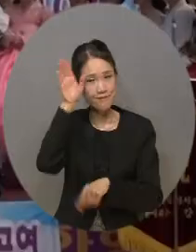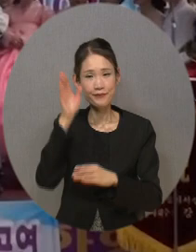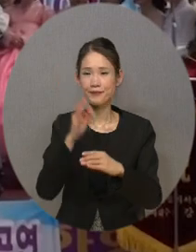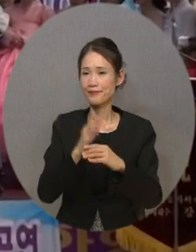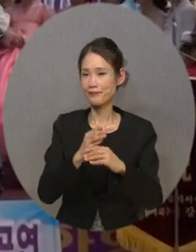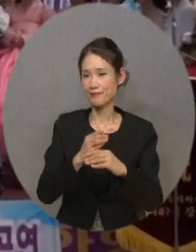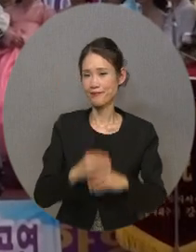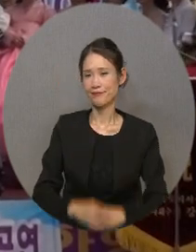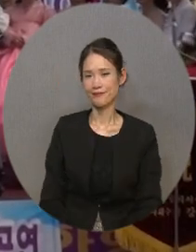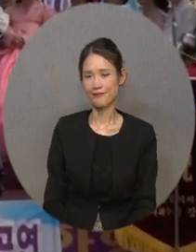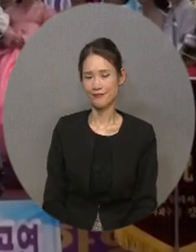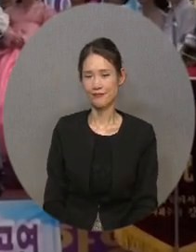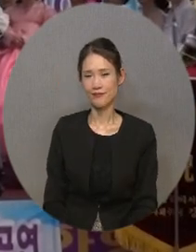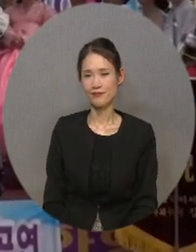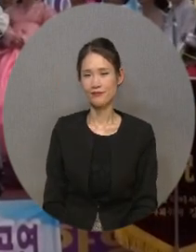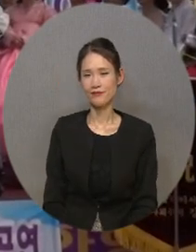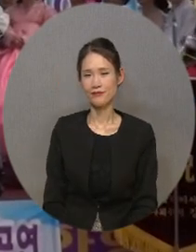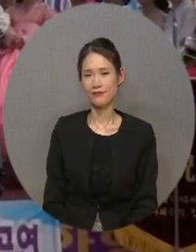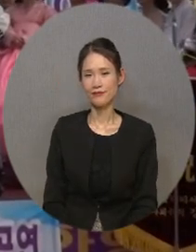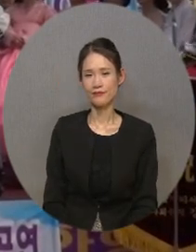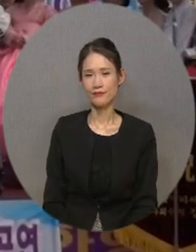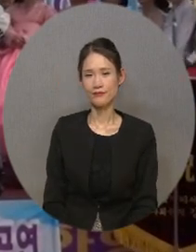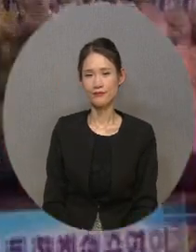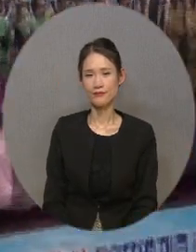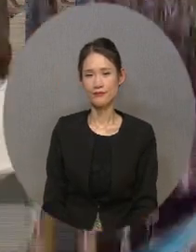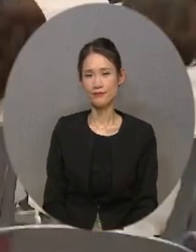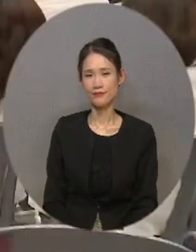복지TV 전북방송 김영재입니다.